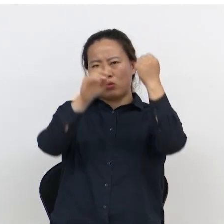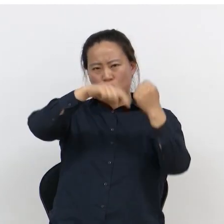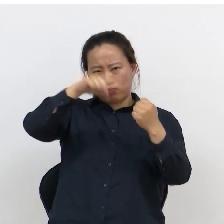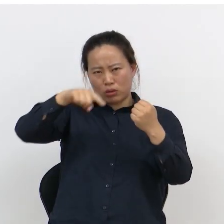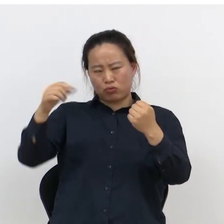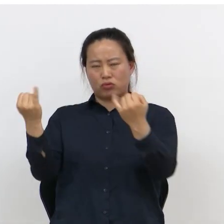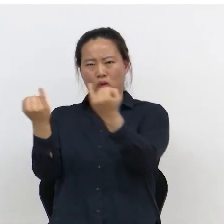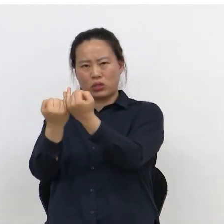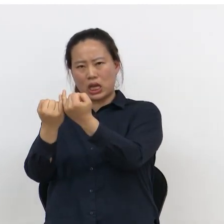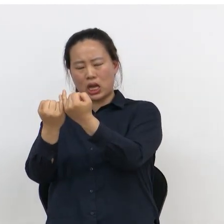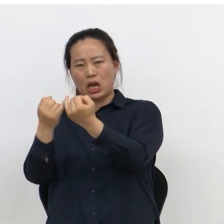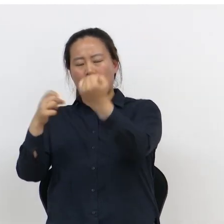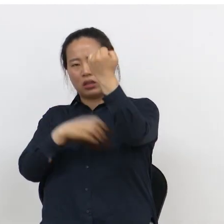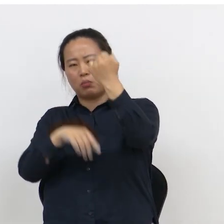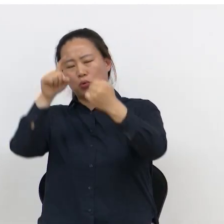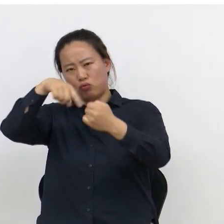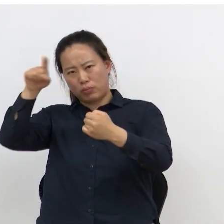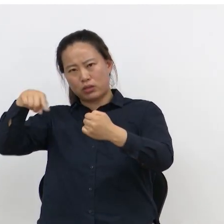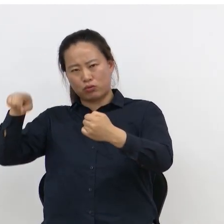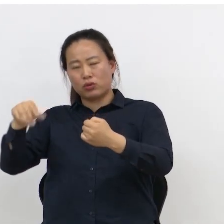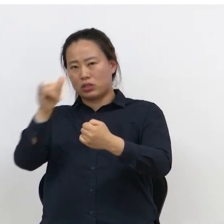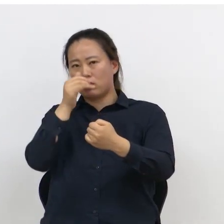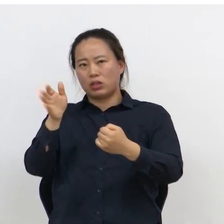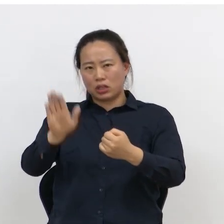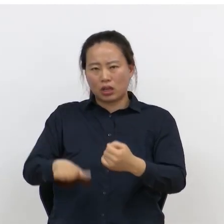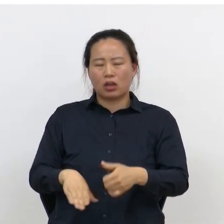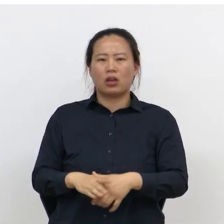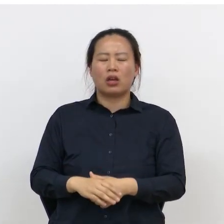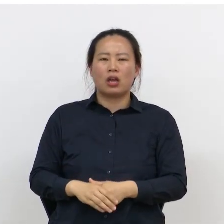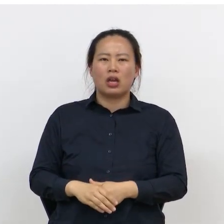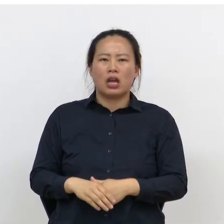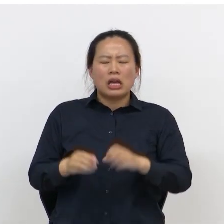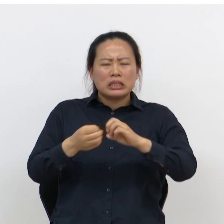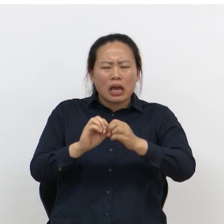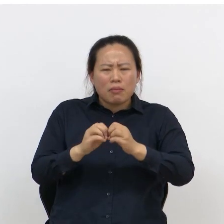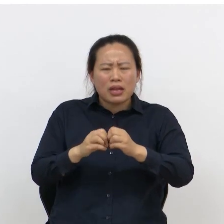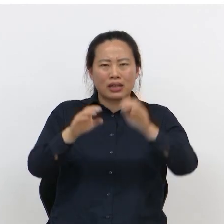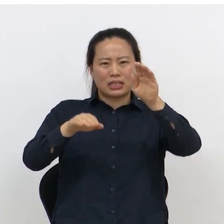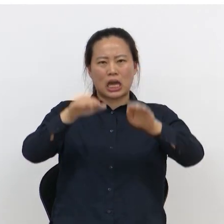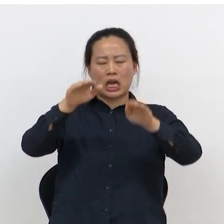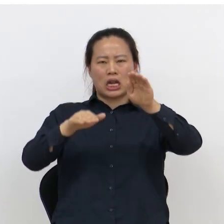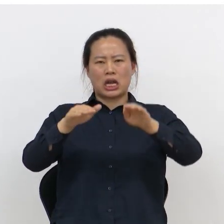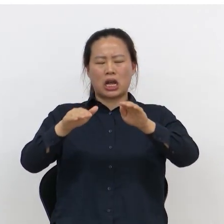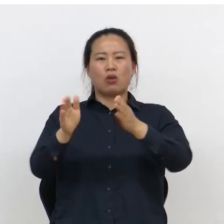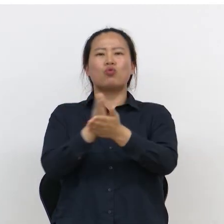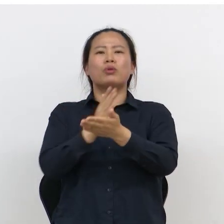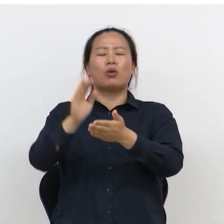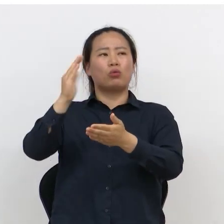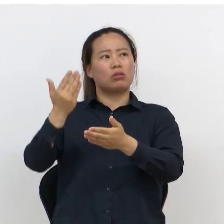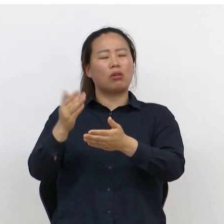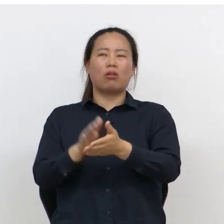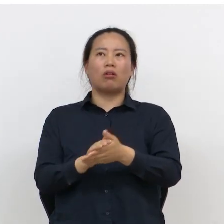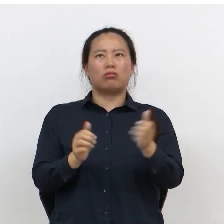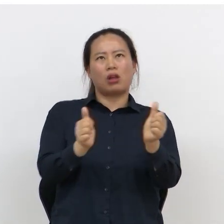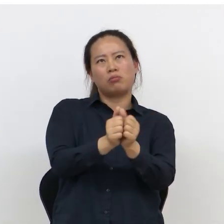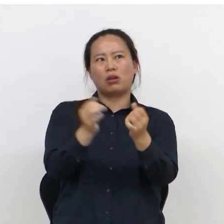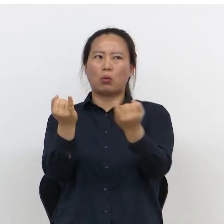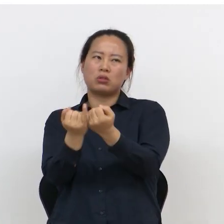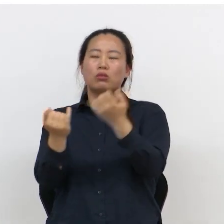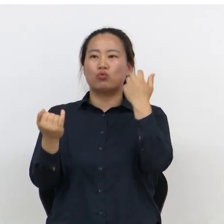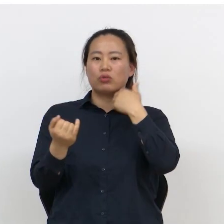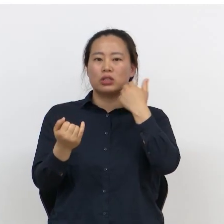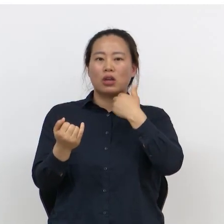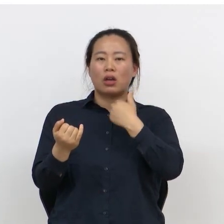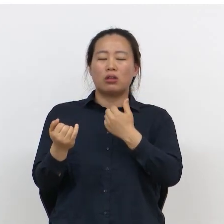여자의 기본 주파수 255 이하라 그랬는데 요 세밀한 차이를 우리가 다 구분해야 저 사람, 요 사람, 요 사람 목소리를 구분할